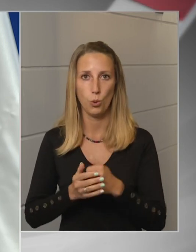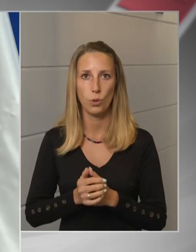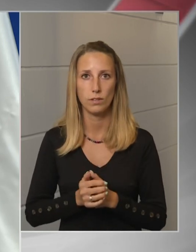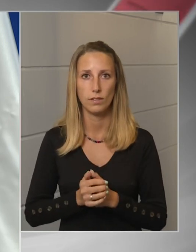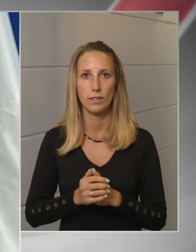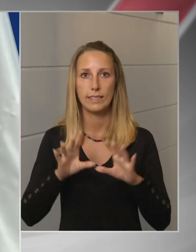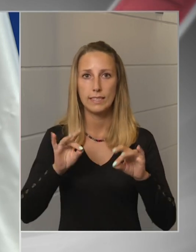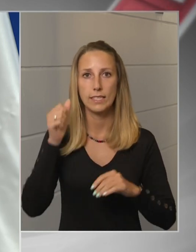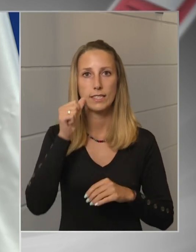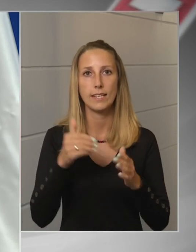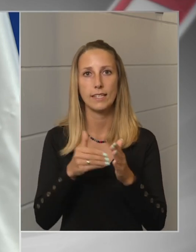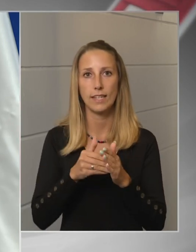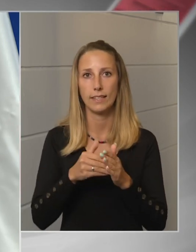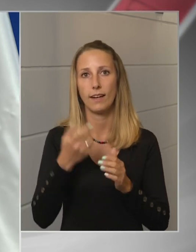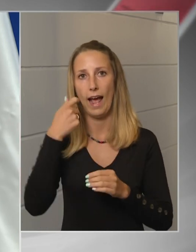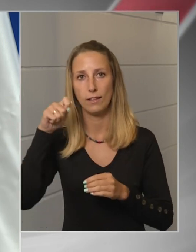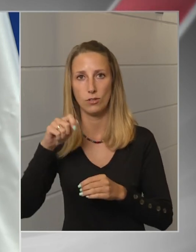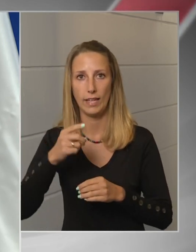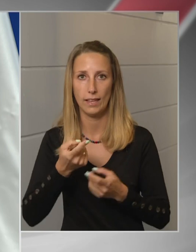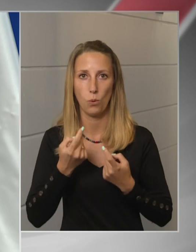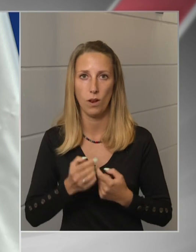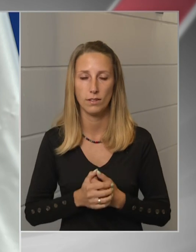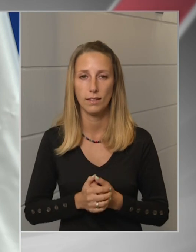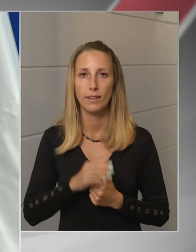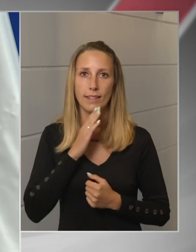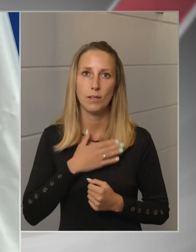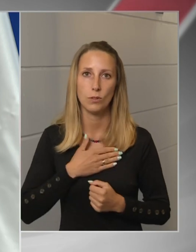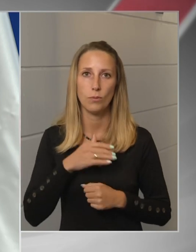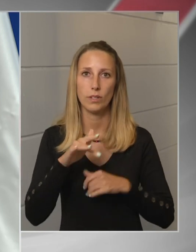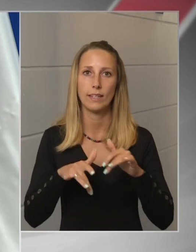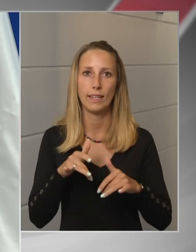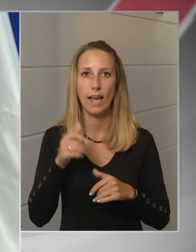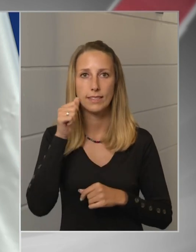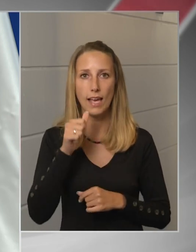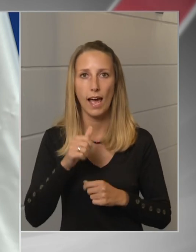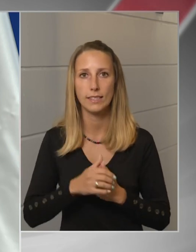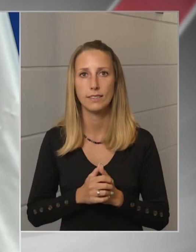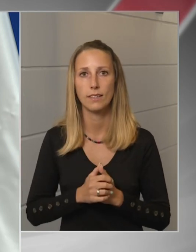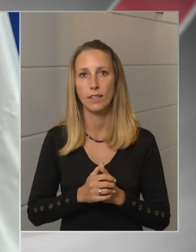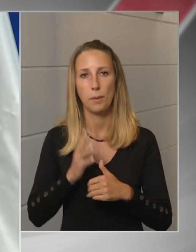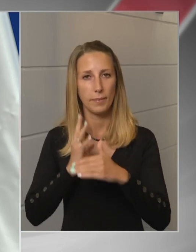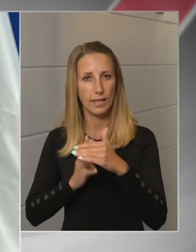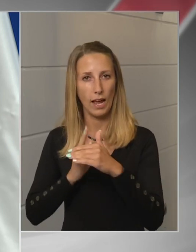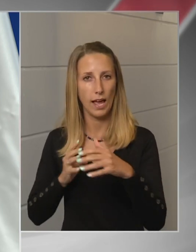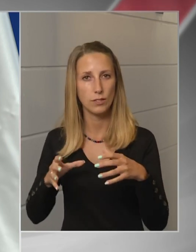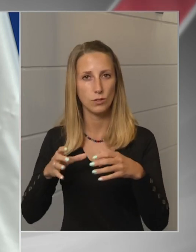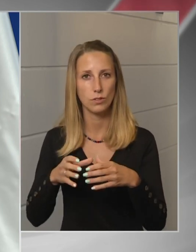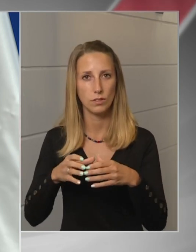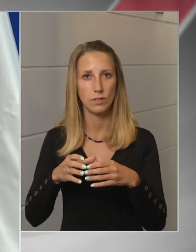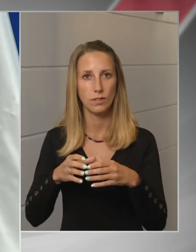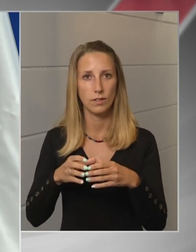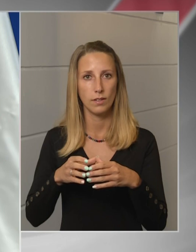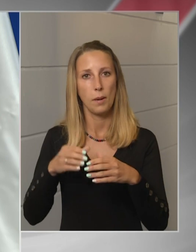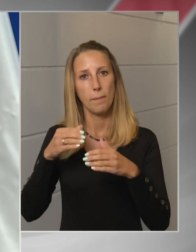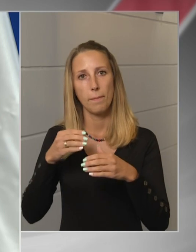migránsok tízes százezreinek az áradatától. Tehát nem tudom, hogy néhány száz migráns ment-e